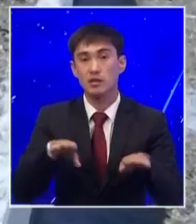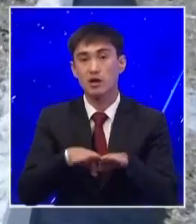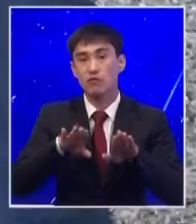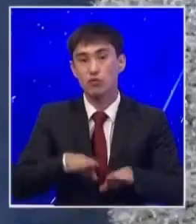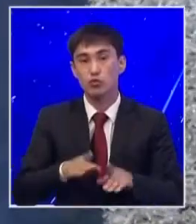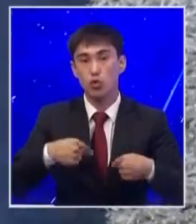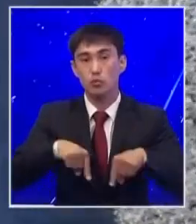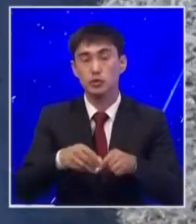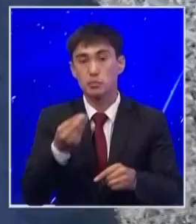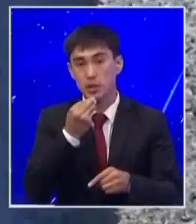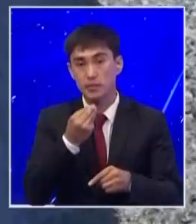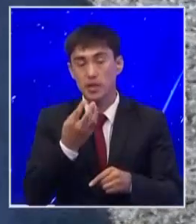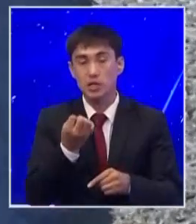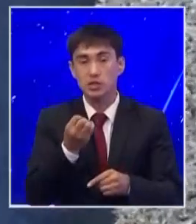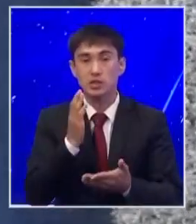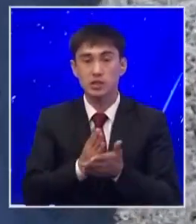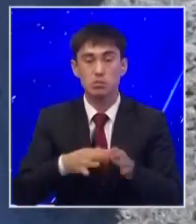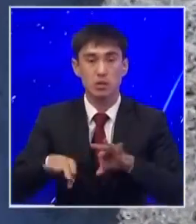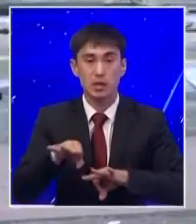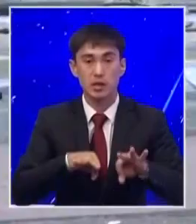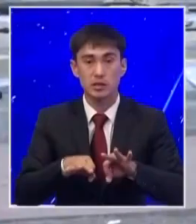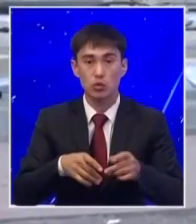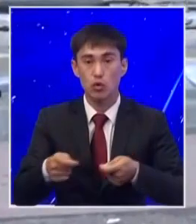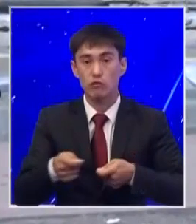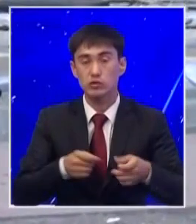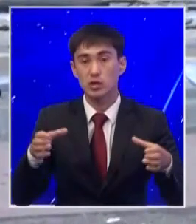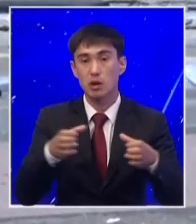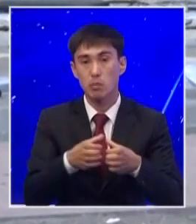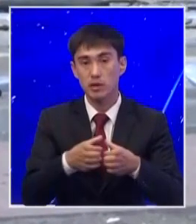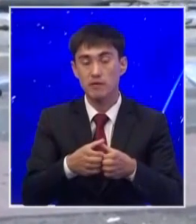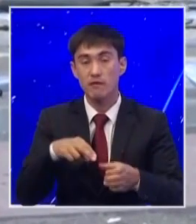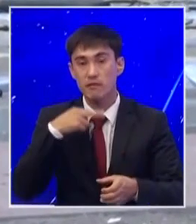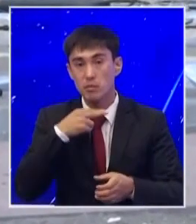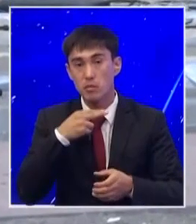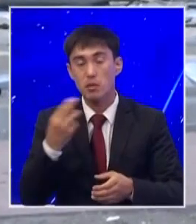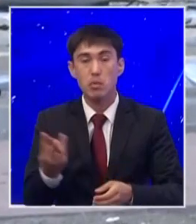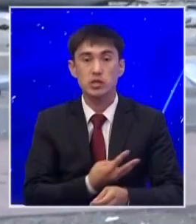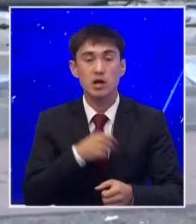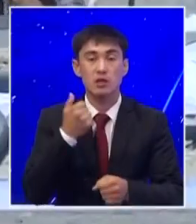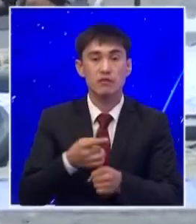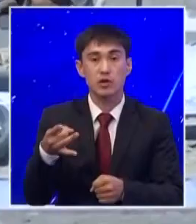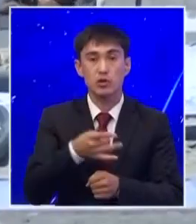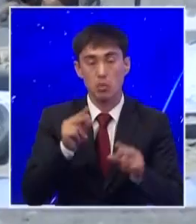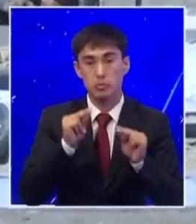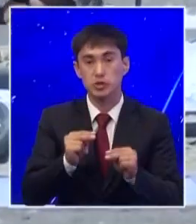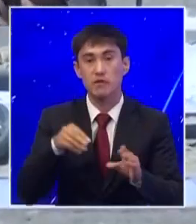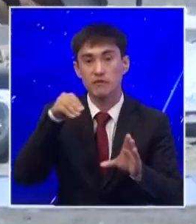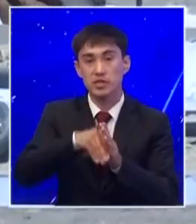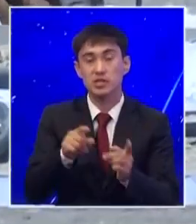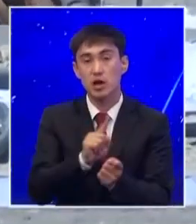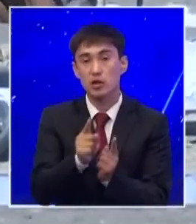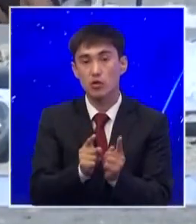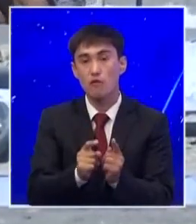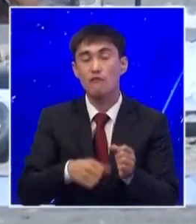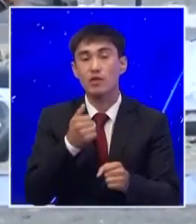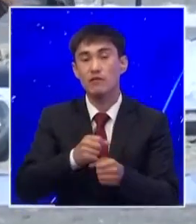точек общепита, также предусмотренных проектом. Руководство компании, взяв во внимание пожелания главы региона, пообещали внести корректировку